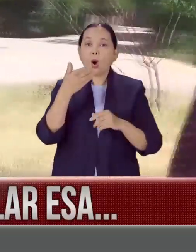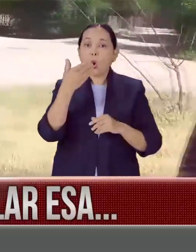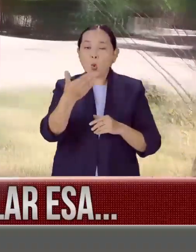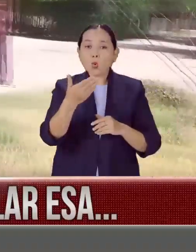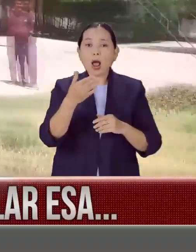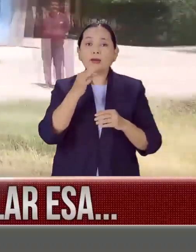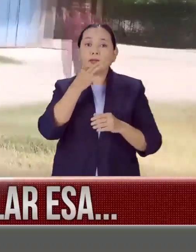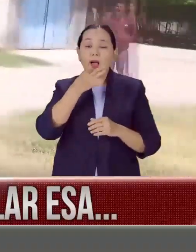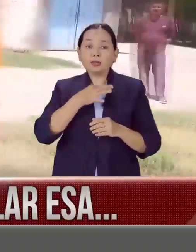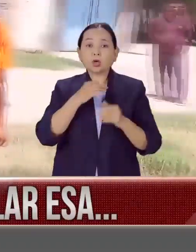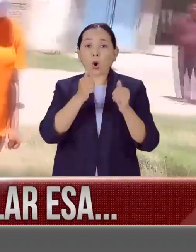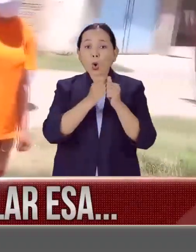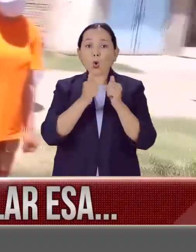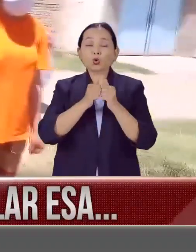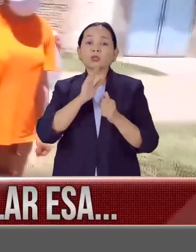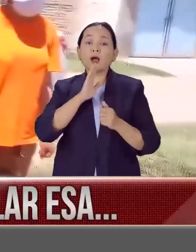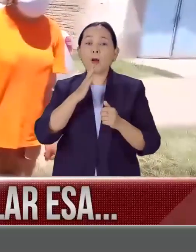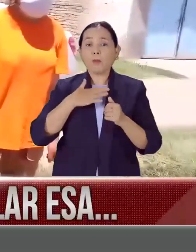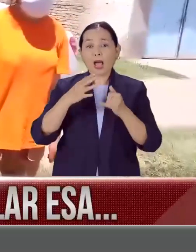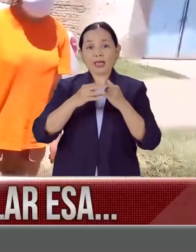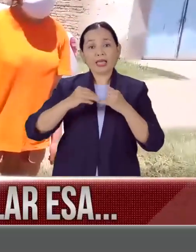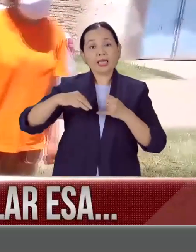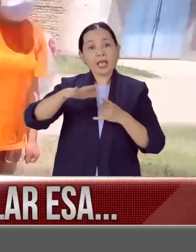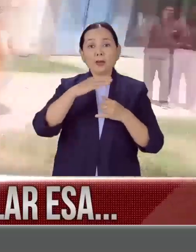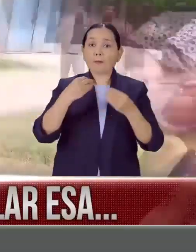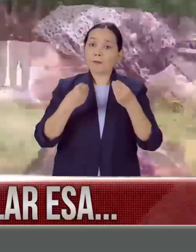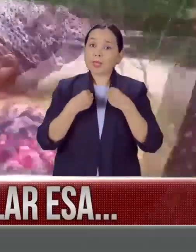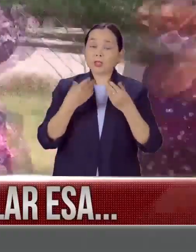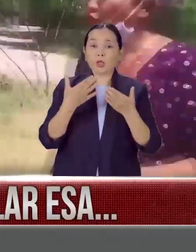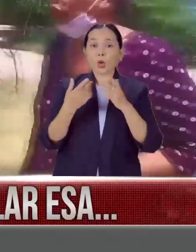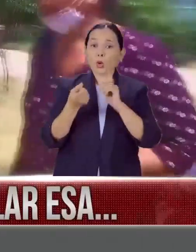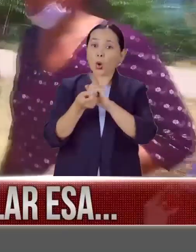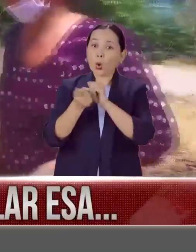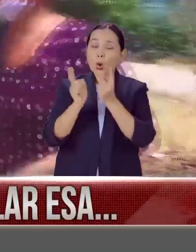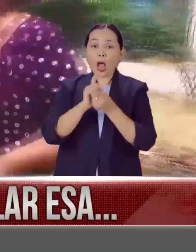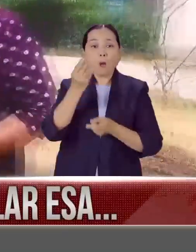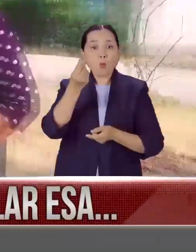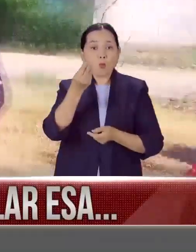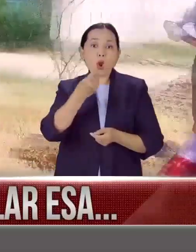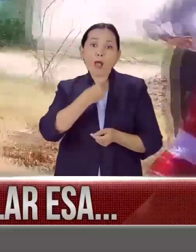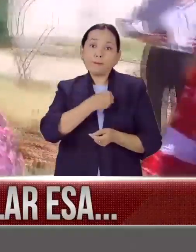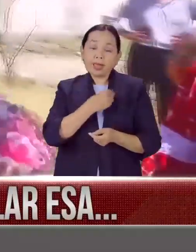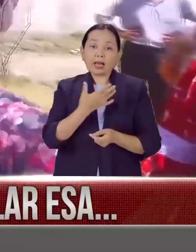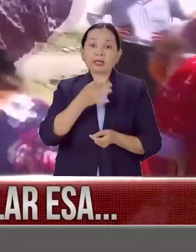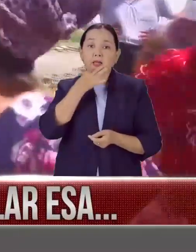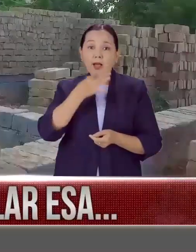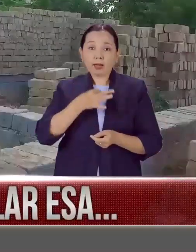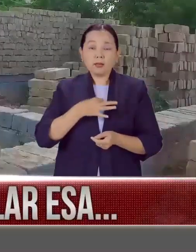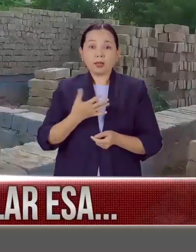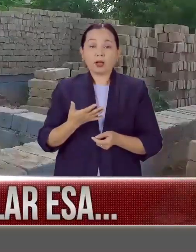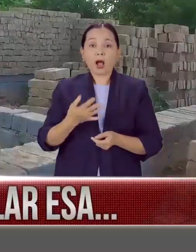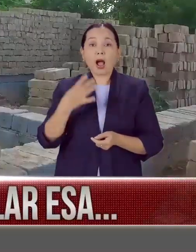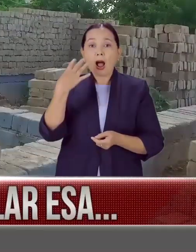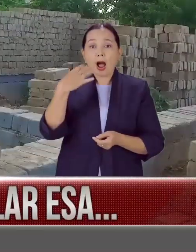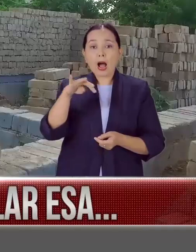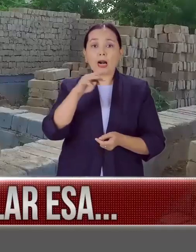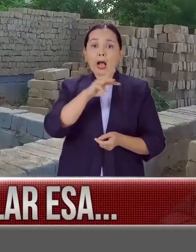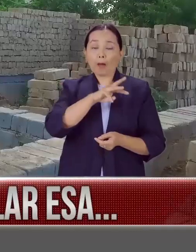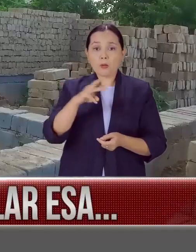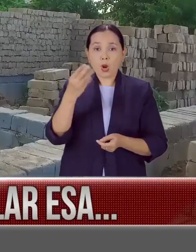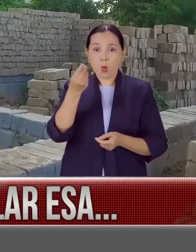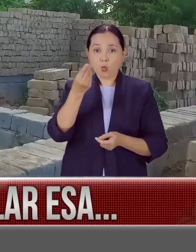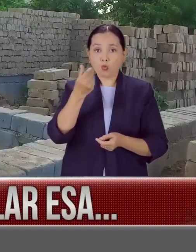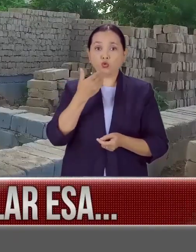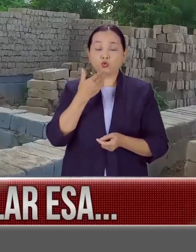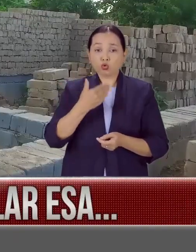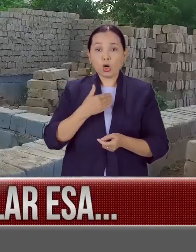ularning aytishicha qo'shni qiz menga yerni berasizlar yoki uning o'rniga pul berasizlar deb aytayotgan ekan. 40 million, 30 million pul